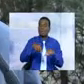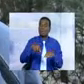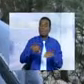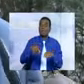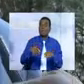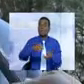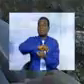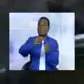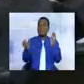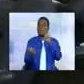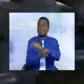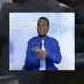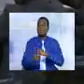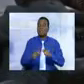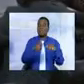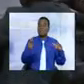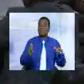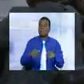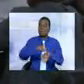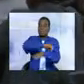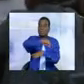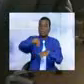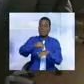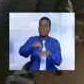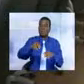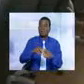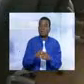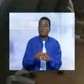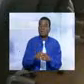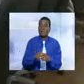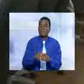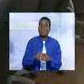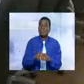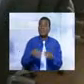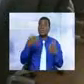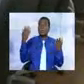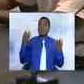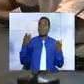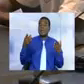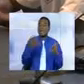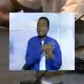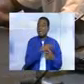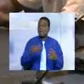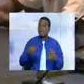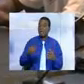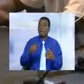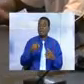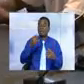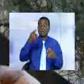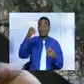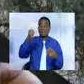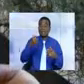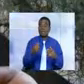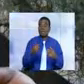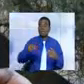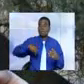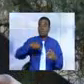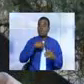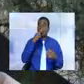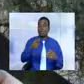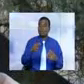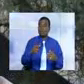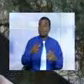devienne également le port tout à fait naturel du Mali. Le Benjamin a conscience de l'aîné et de leur complémentarité. Nous